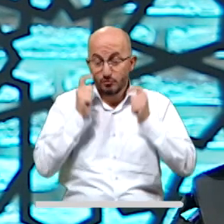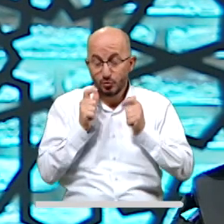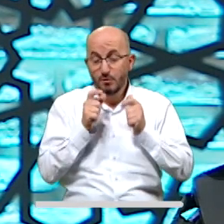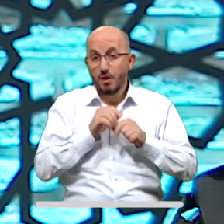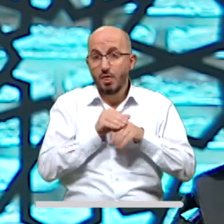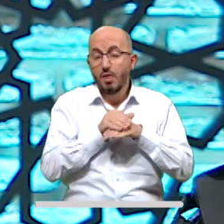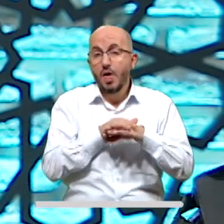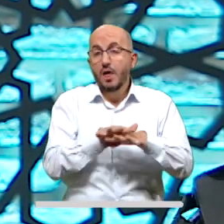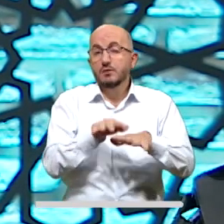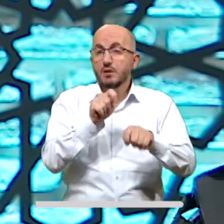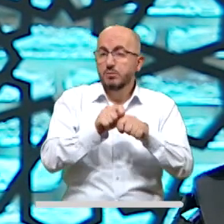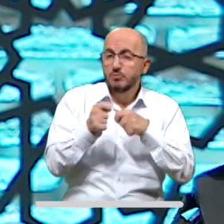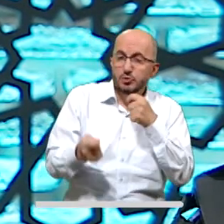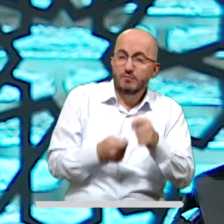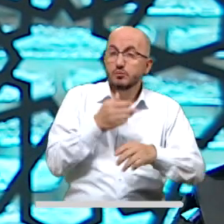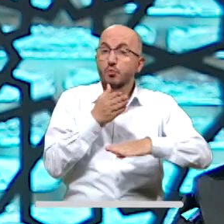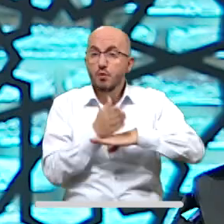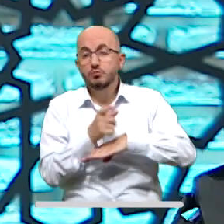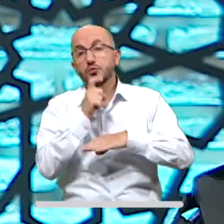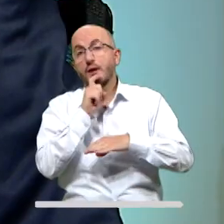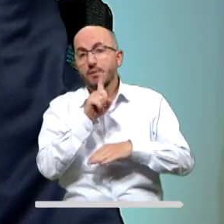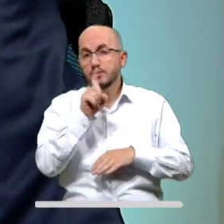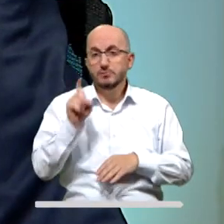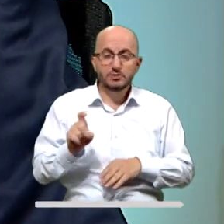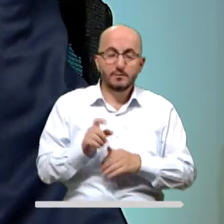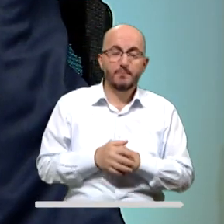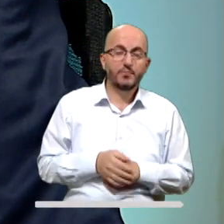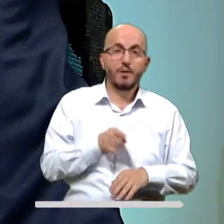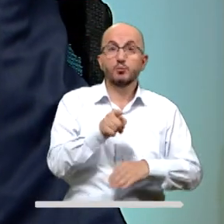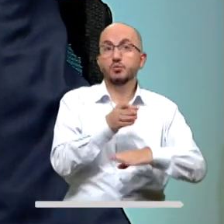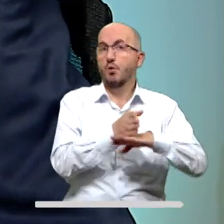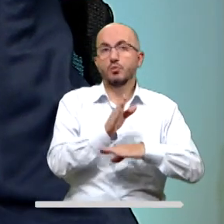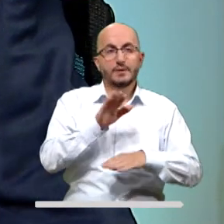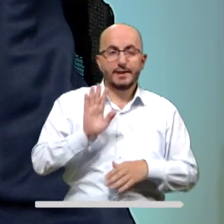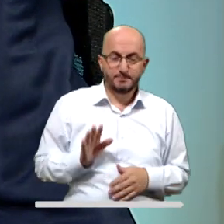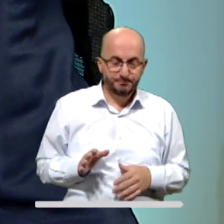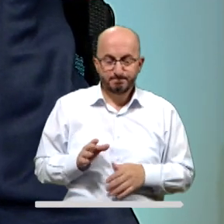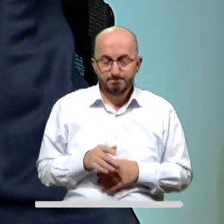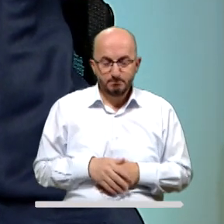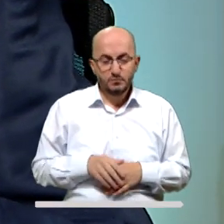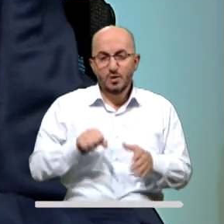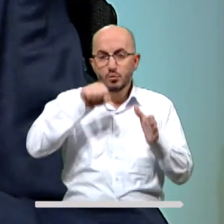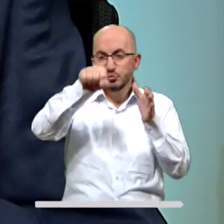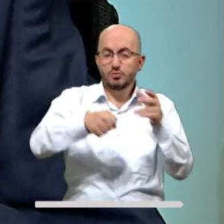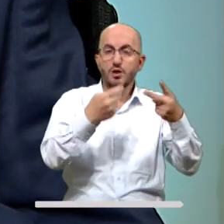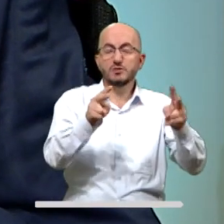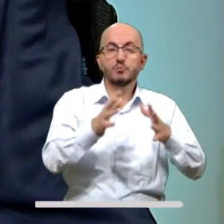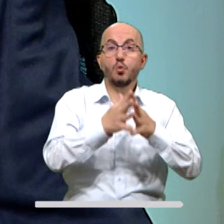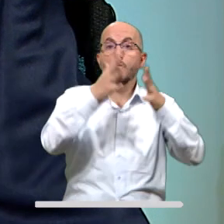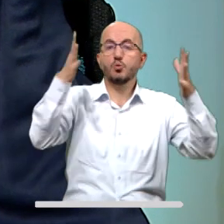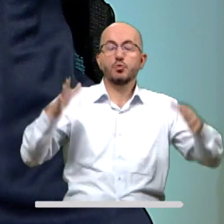bir davranış acaba doğru mudur, yanlış mıdır? Şimdi bu doğru değil. Yani kuyu açtırmak çok büyük